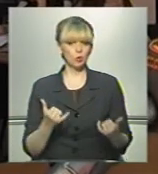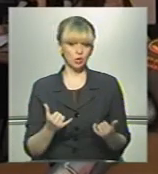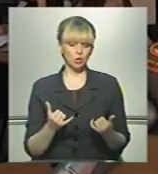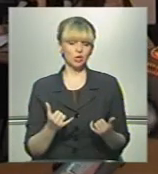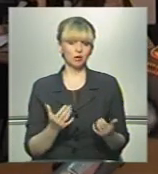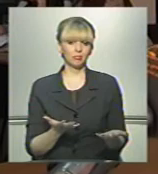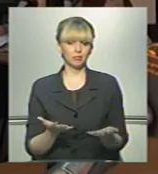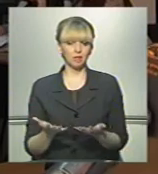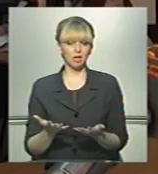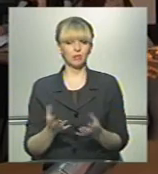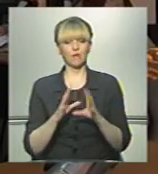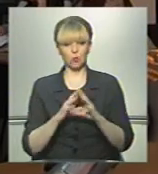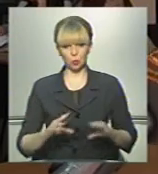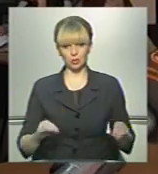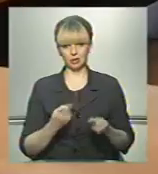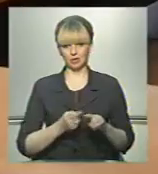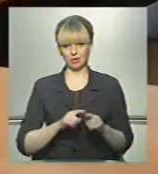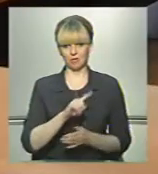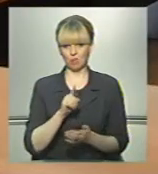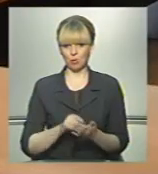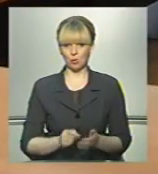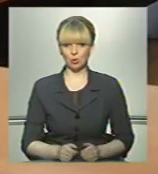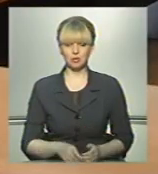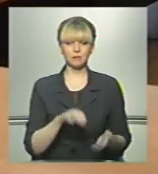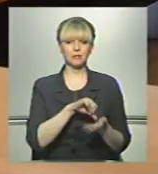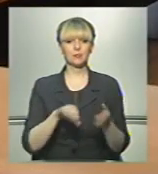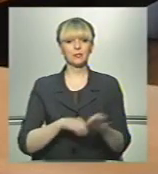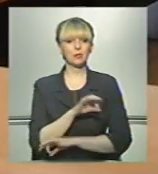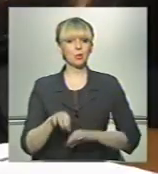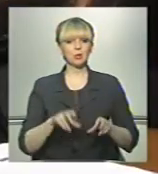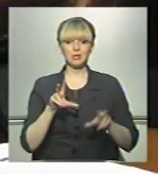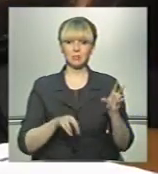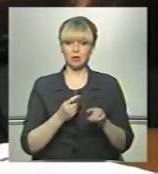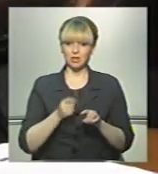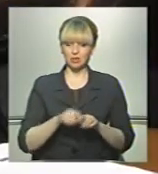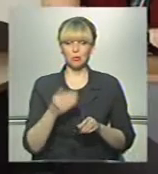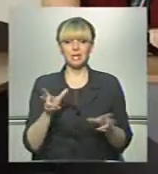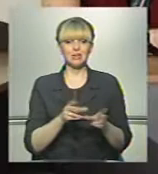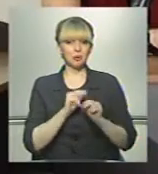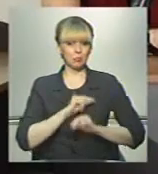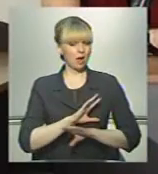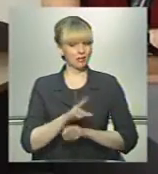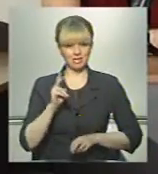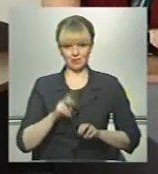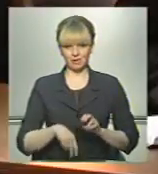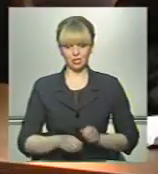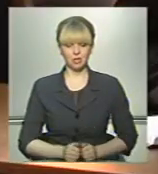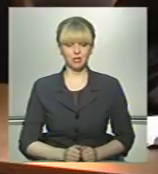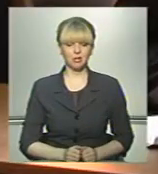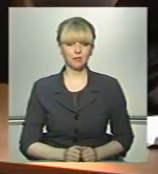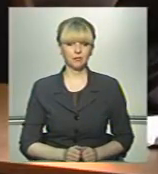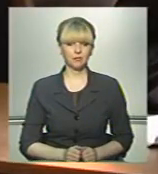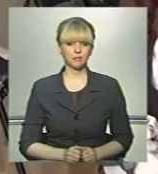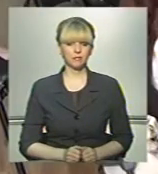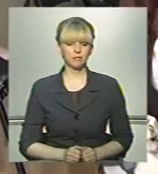как-то уладилось этот вопрос. Учасники проекту сподіваються, на цьому їхня співпраця не завершиться. Ольга Лучик,